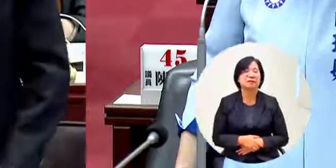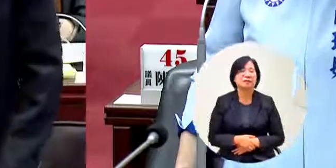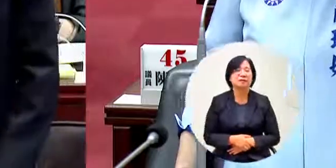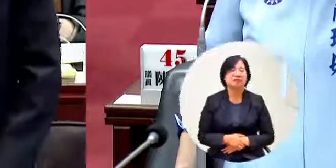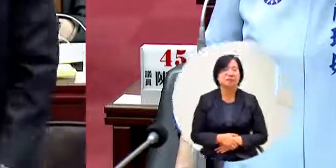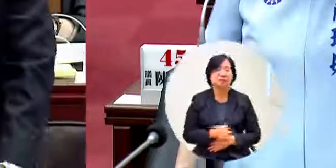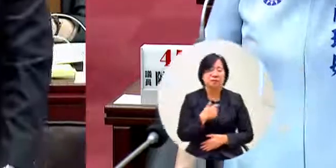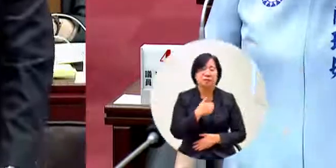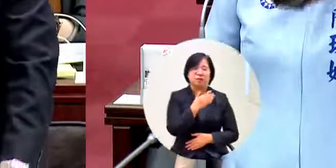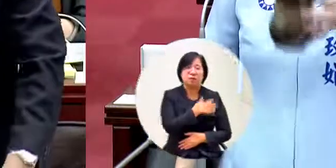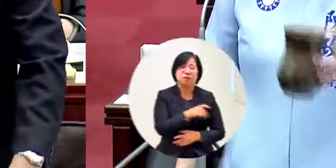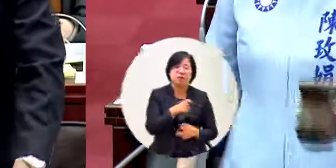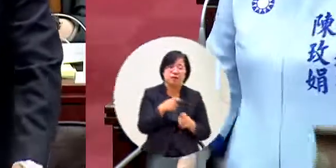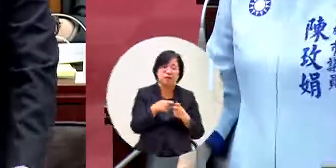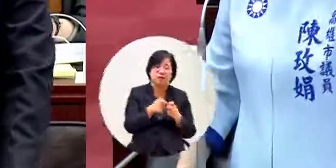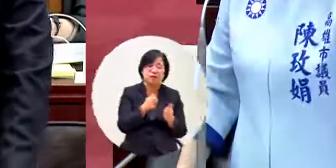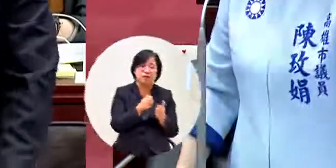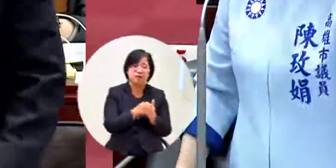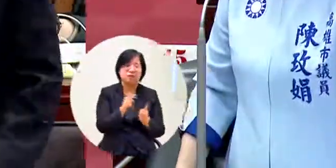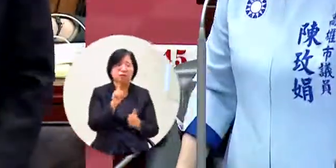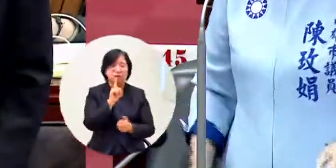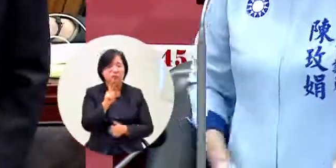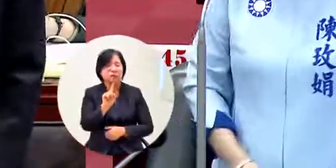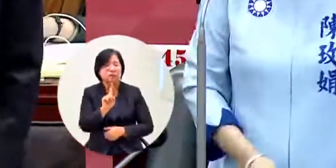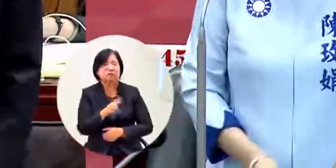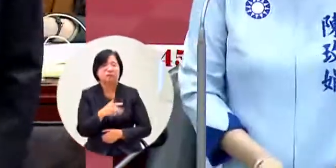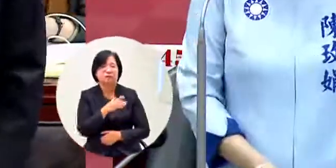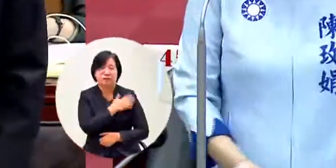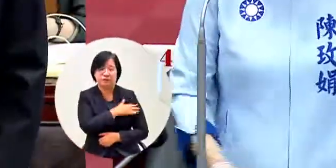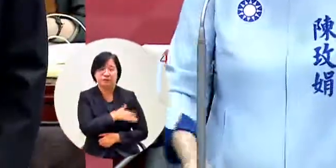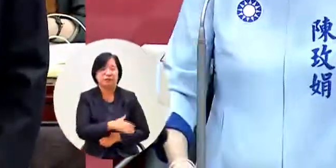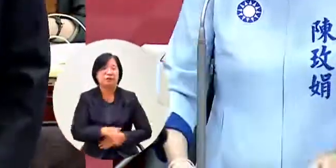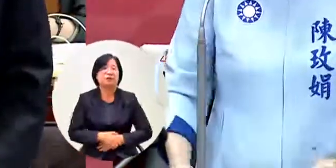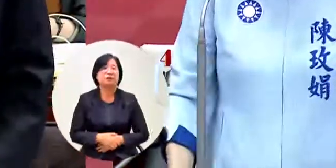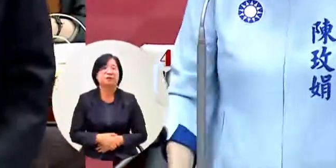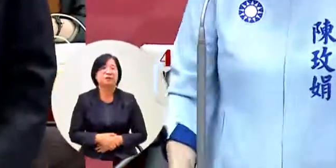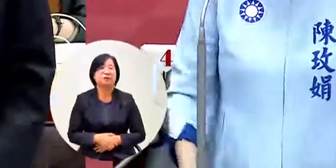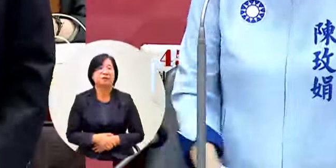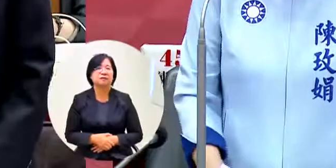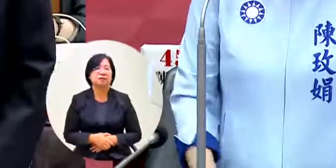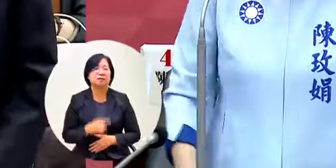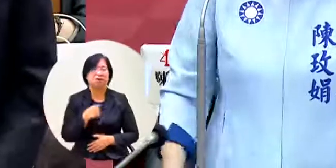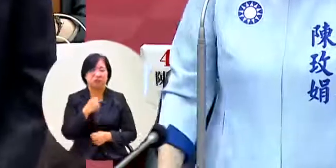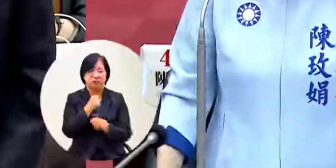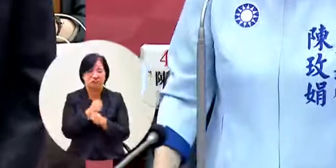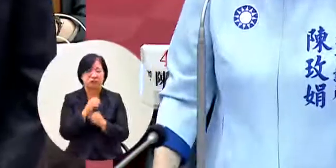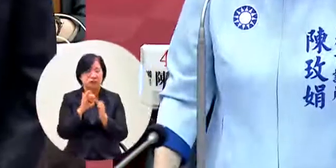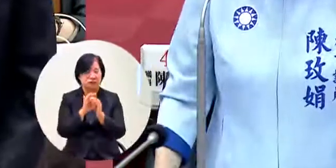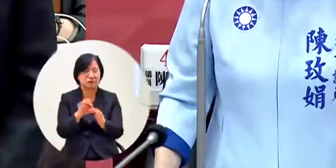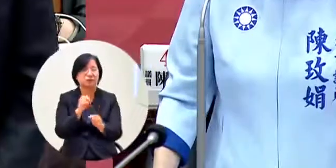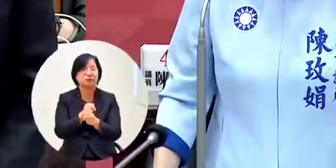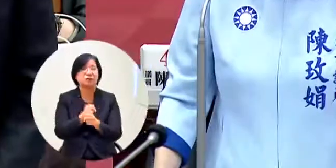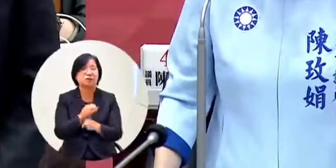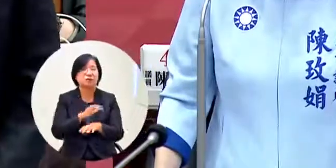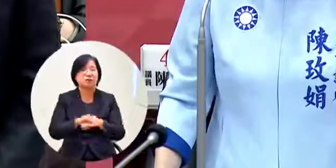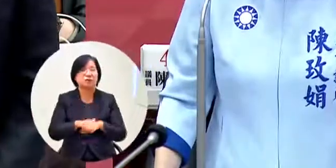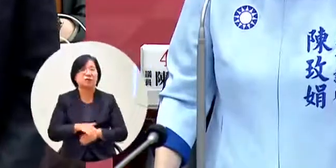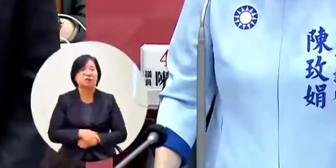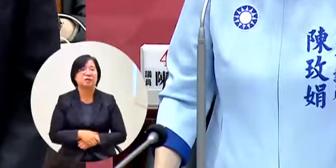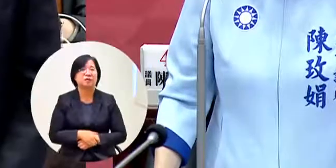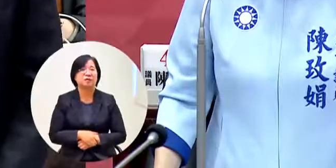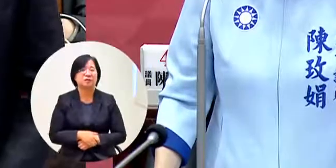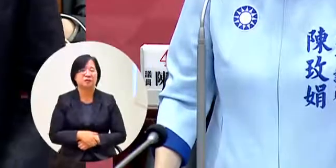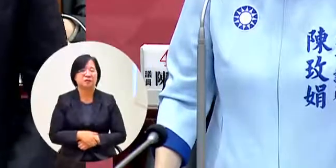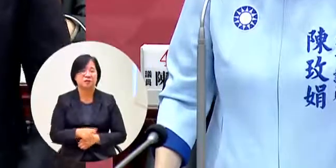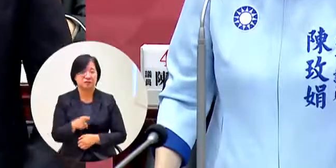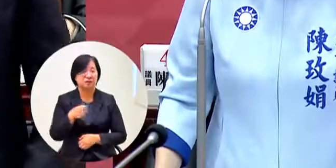管礼物他有说什么了哈。那我们该做的我们会去做 啊，这个应该要做的。 那议员你也